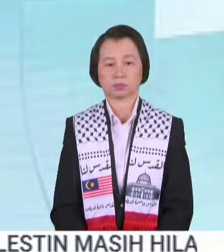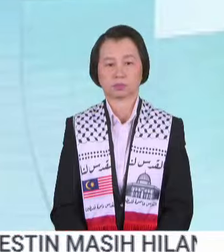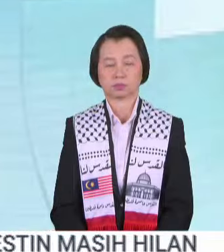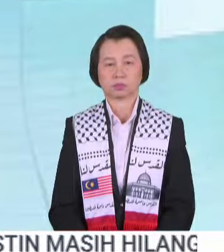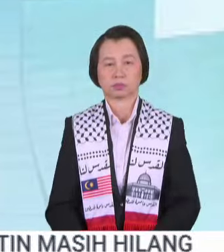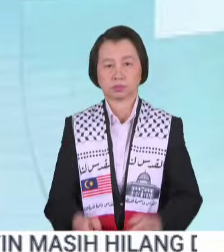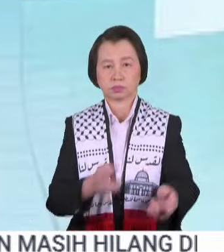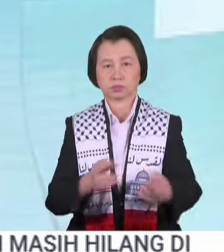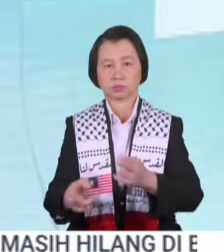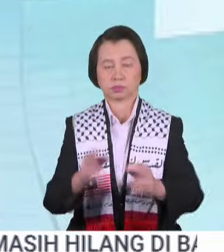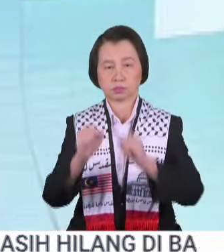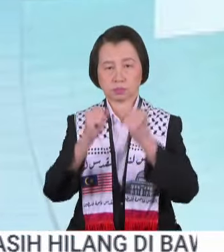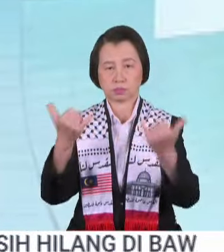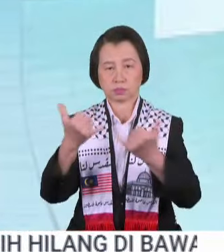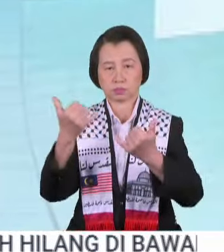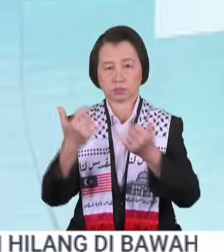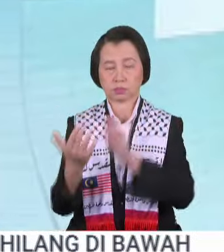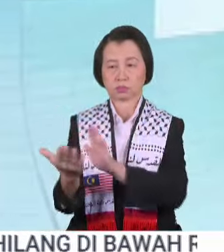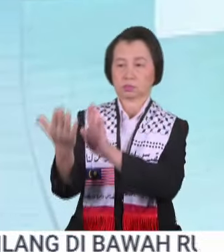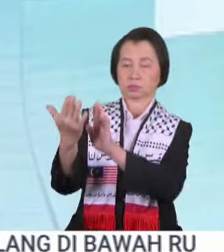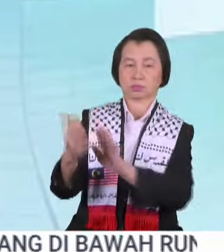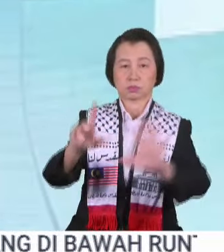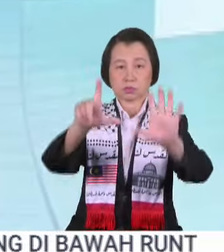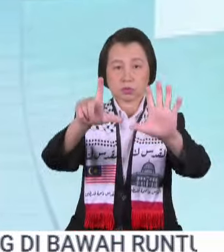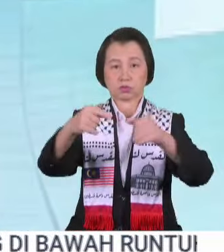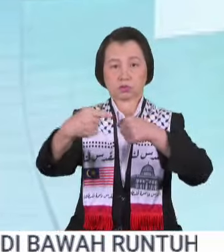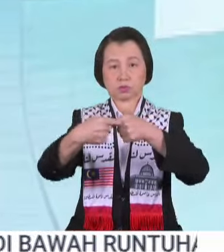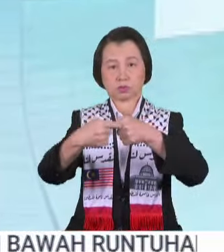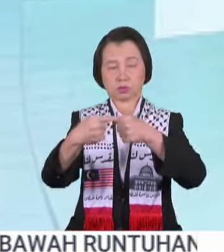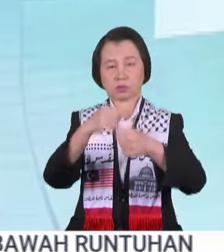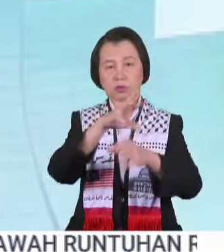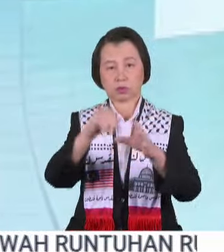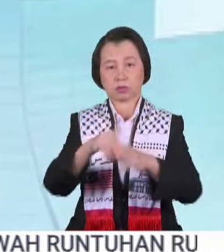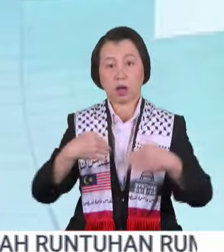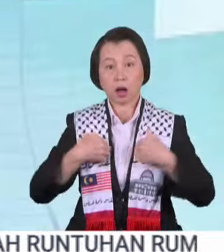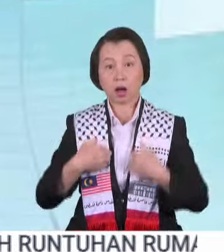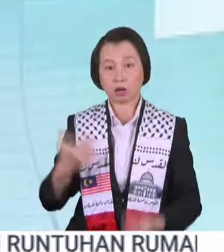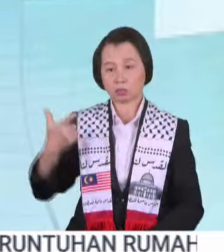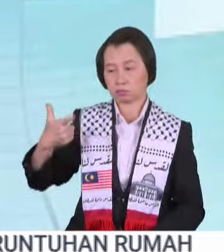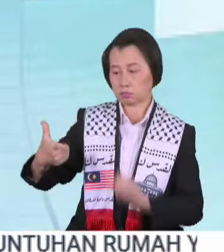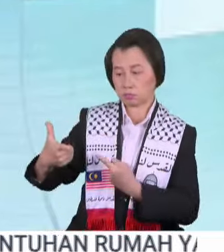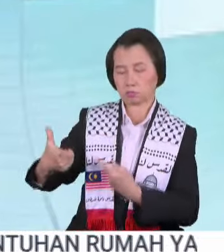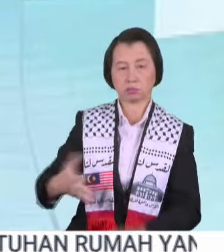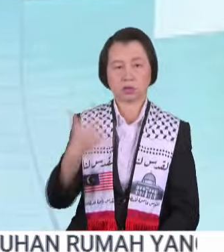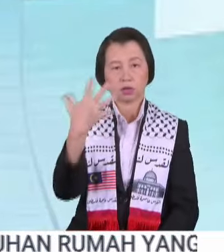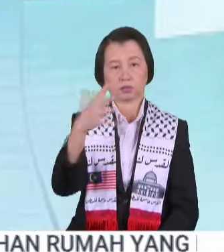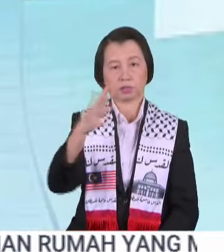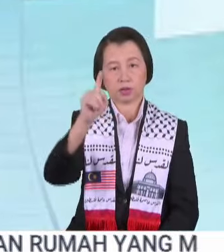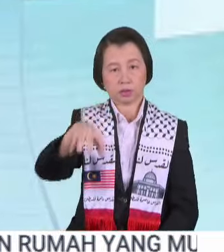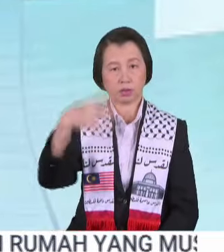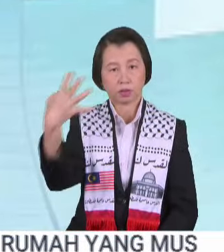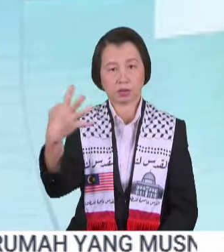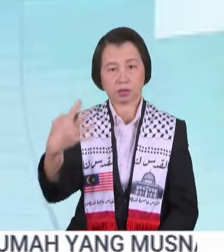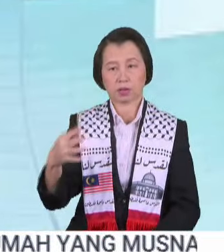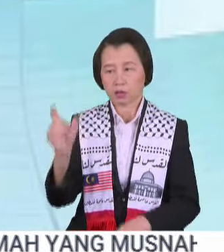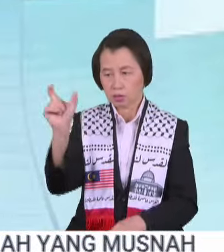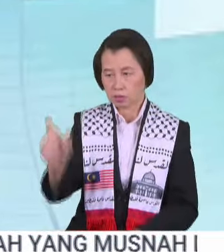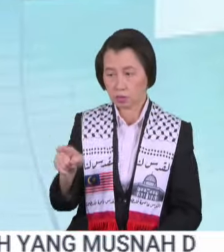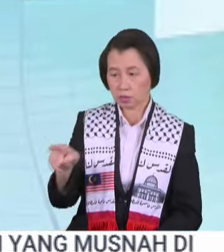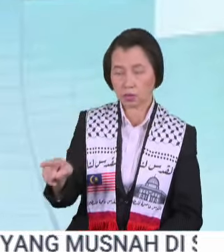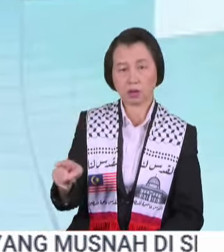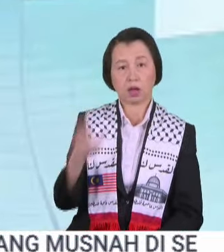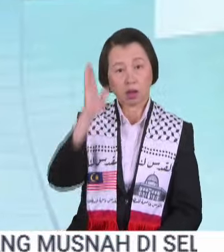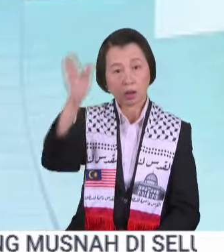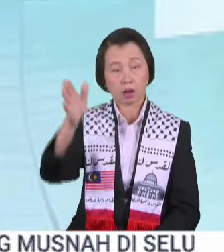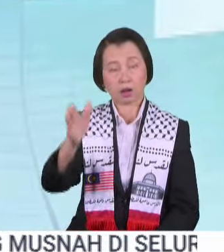Pengurus syarikat agensi pelancongan berdepan 7 pertuduhan termasuk memiliki senjata api pada 15 April lalu. Tertuduh Hafizul